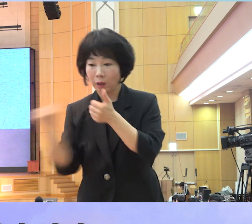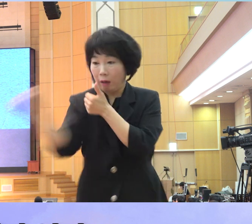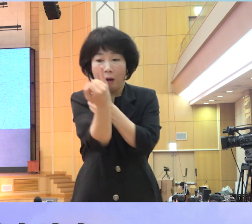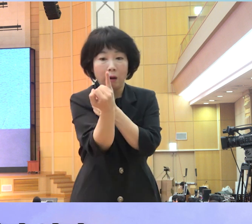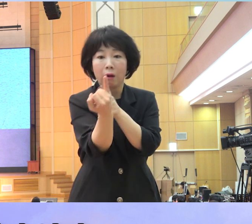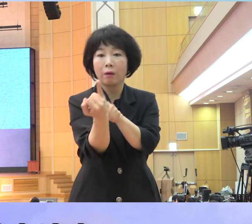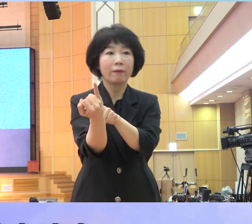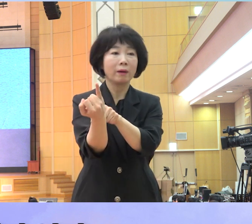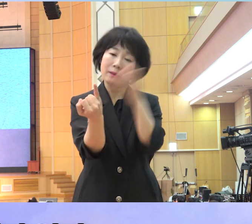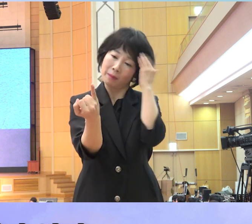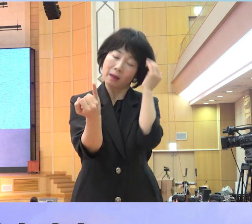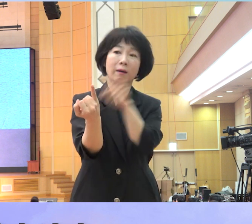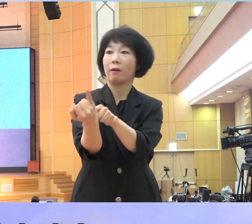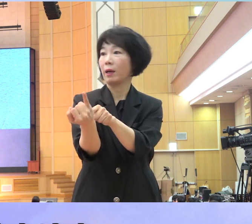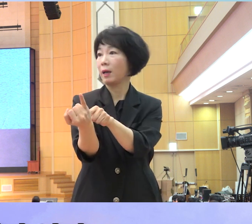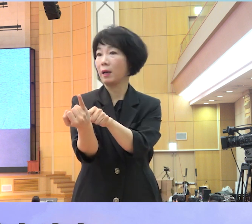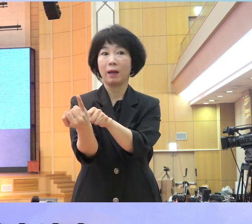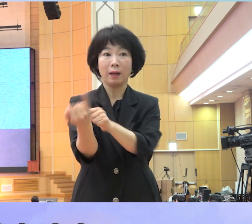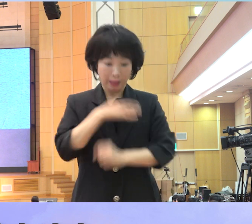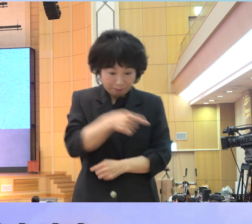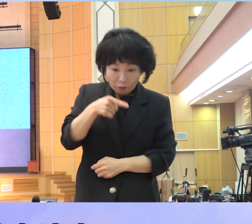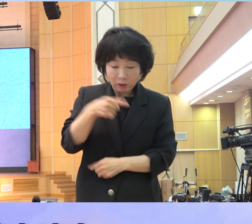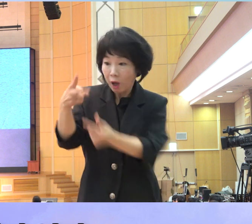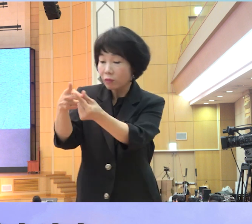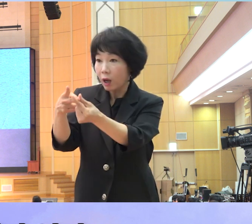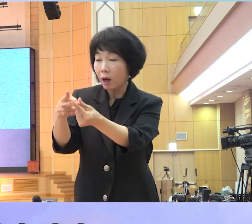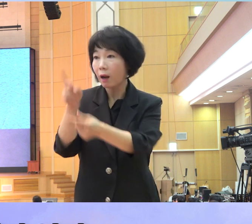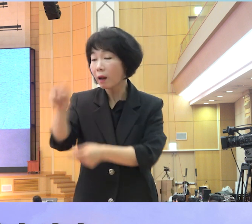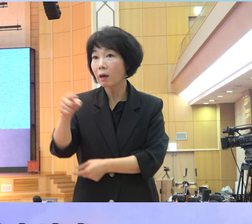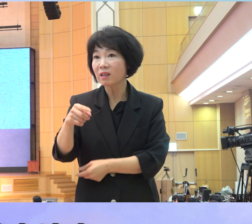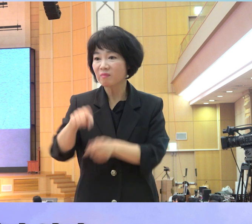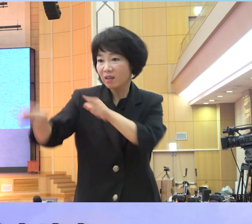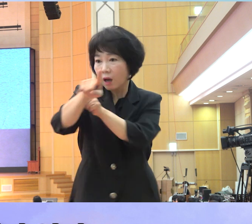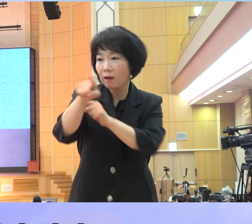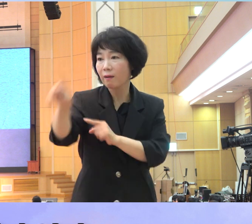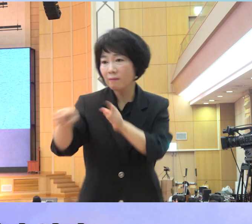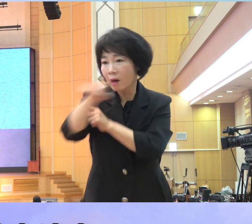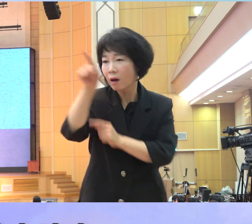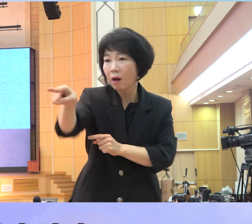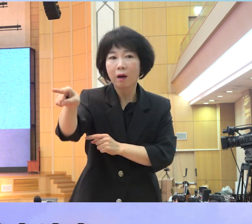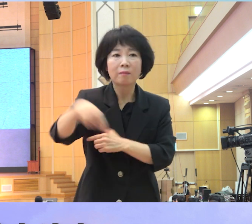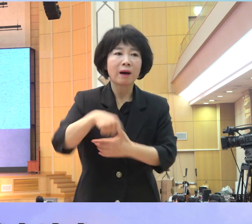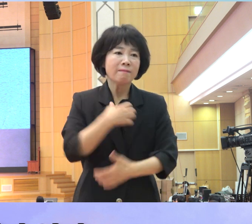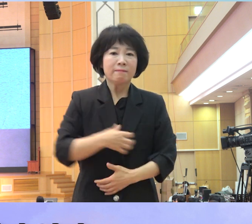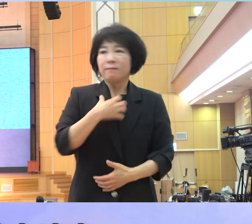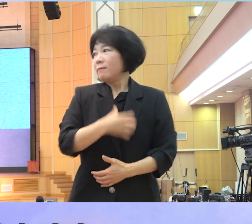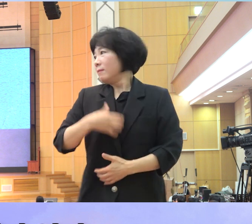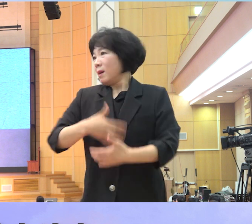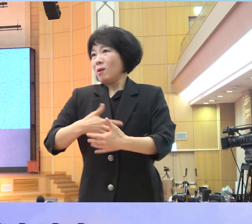근데 예수님은 그걸 알아요. 야이로 회당장 마음이 지금 어떤지 알아요.